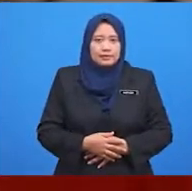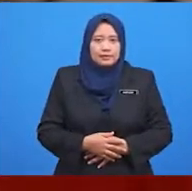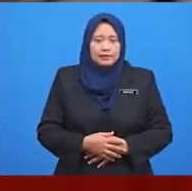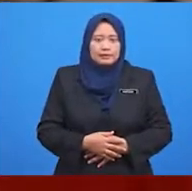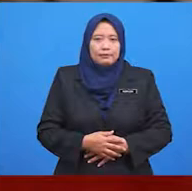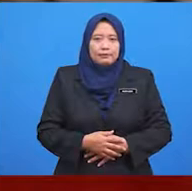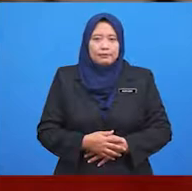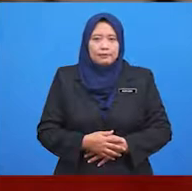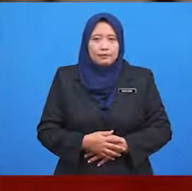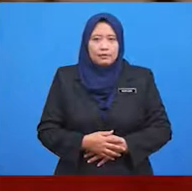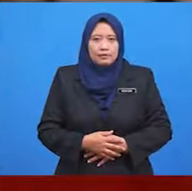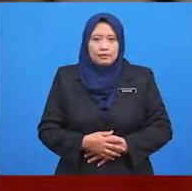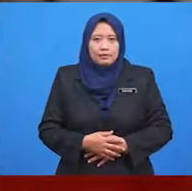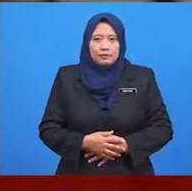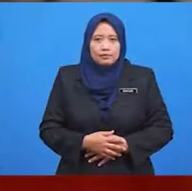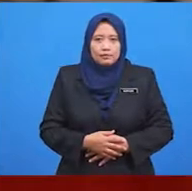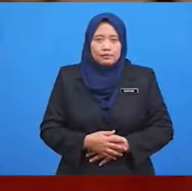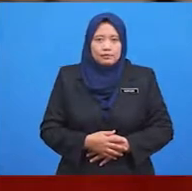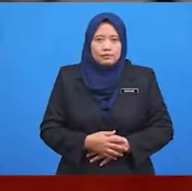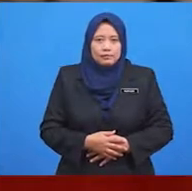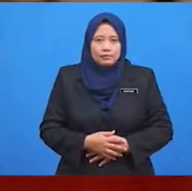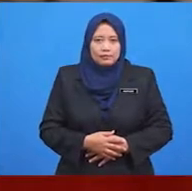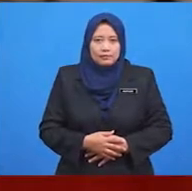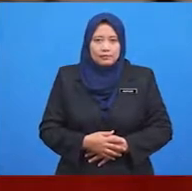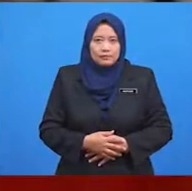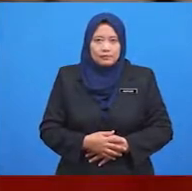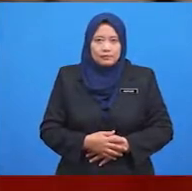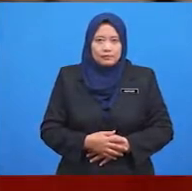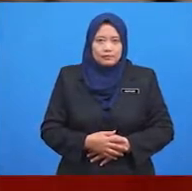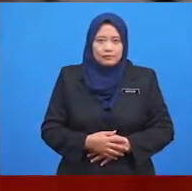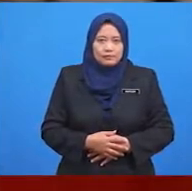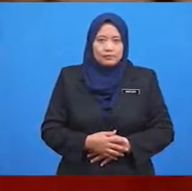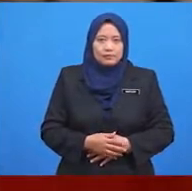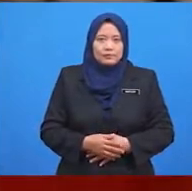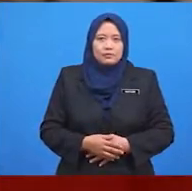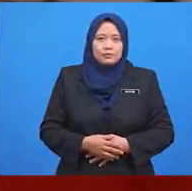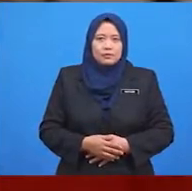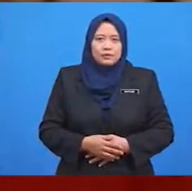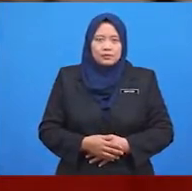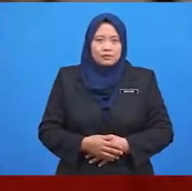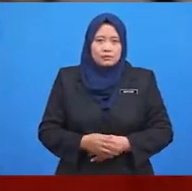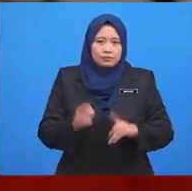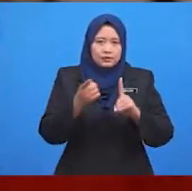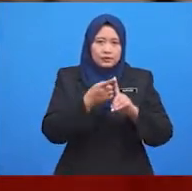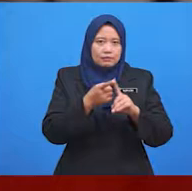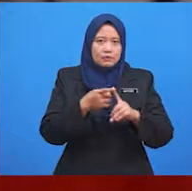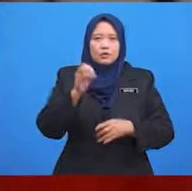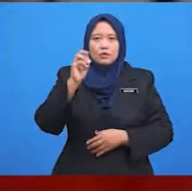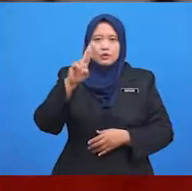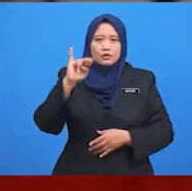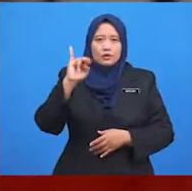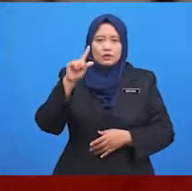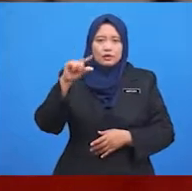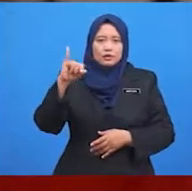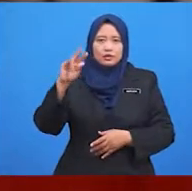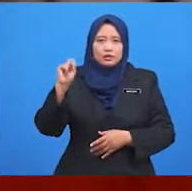terlebih dahulu perlu faham dengan terperinci otot-otot dan kedudukannya. Origin otot ialah